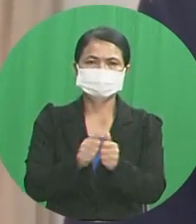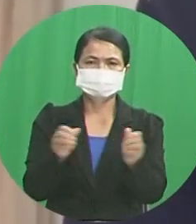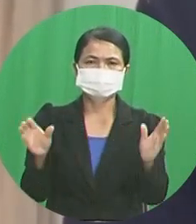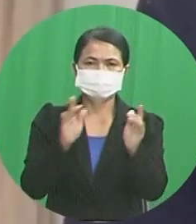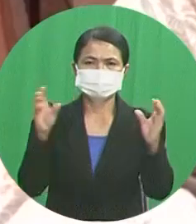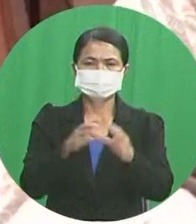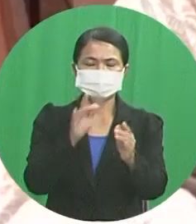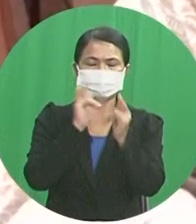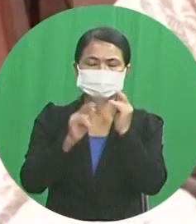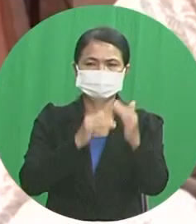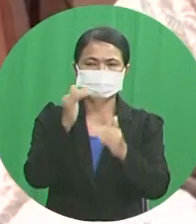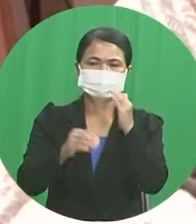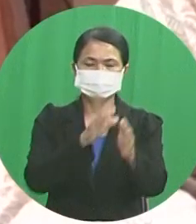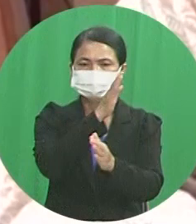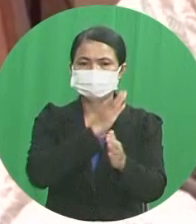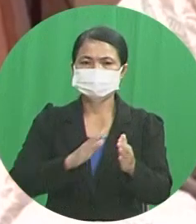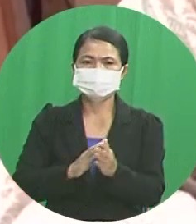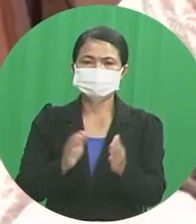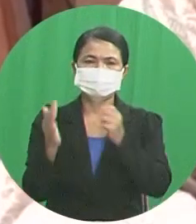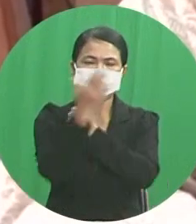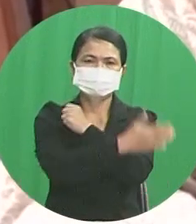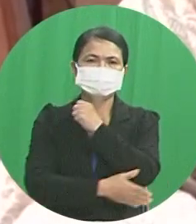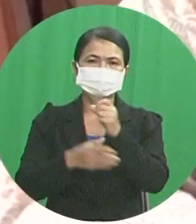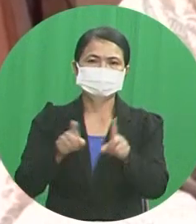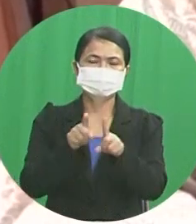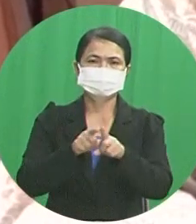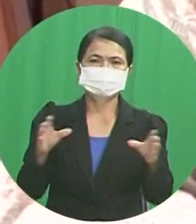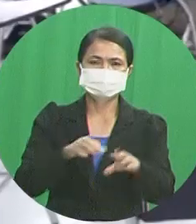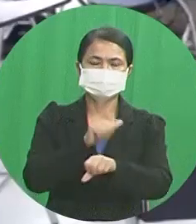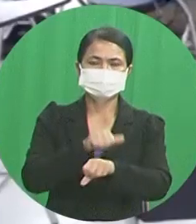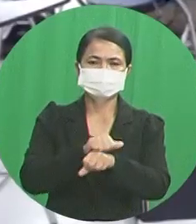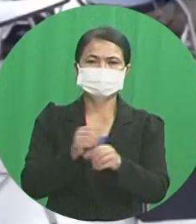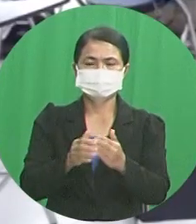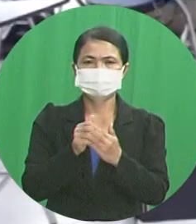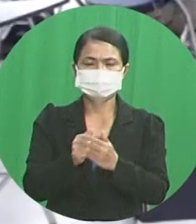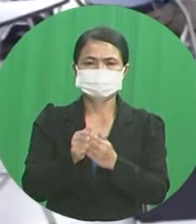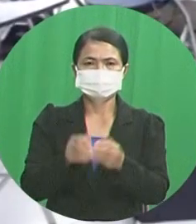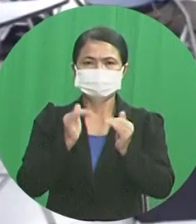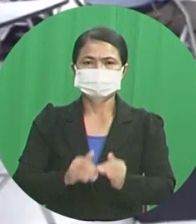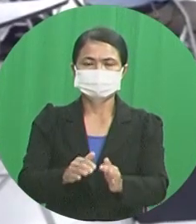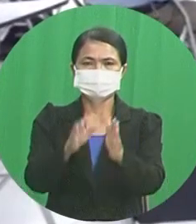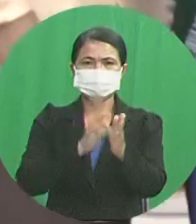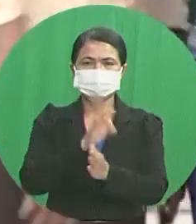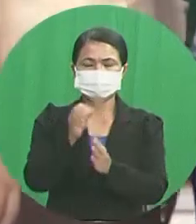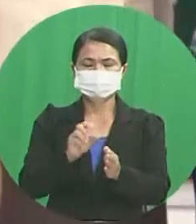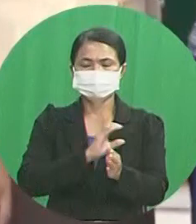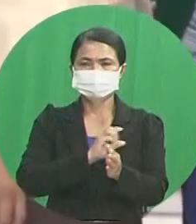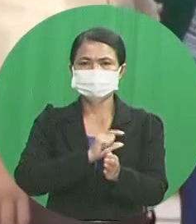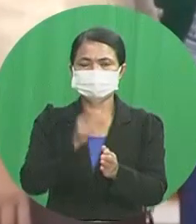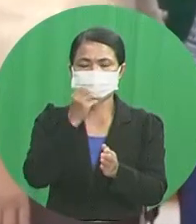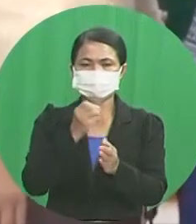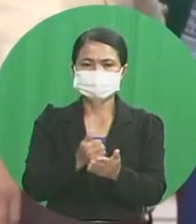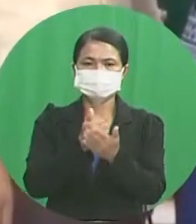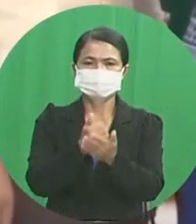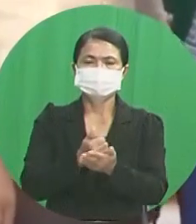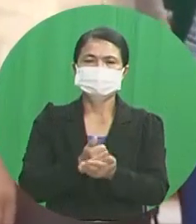ប្រឹក្សាស្ដារអភិវឌ្ឍវិស័យកសិកម្មនិងជលផលក៏ដូចជាក្រុមការងារដឹកនាំសម្របសម្រួលវិស័យសន្តិសុខស្បៀងនិងអាហារូប